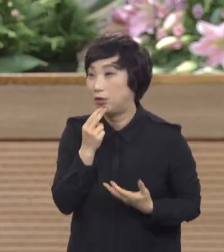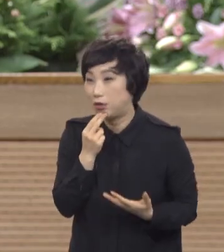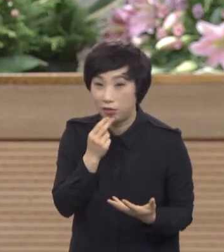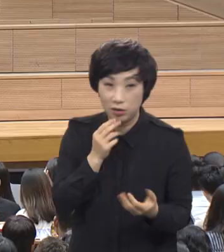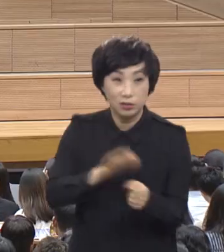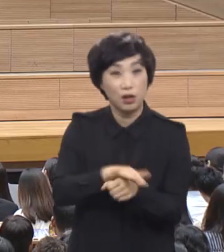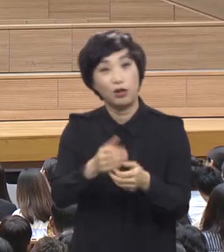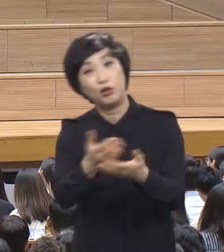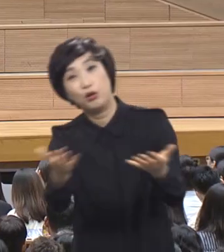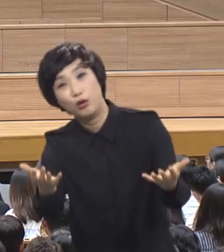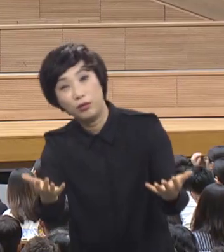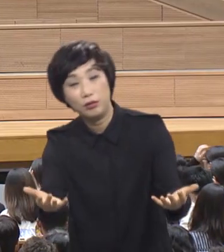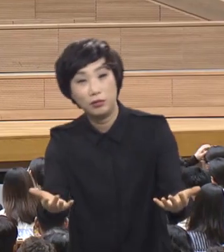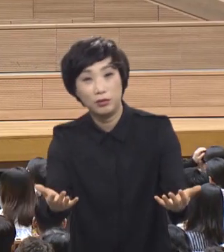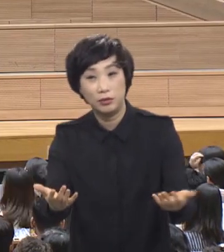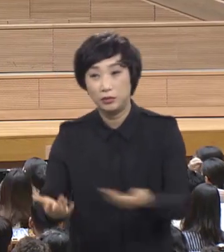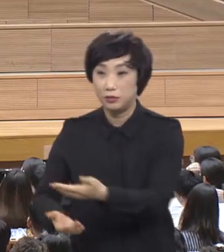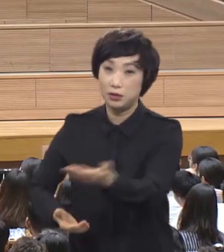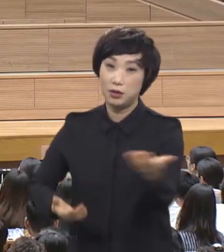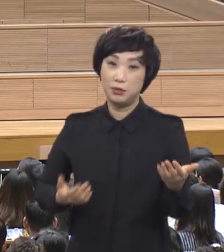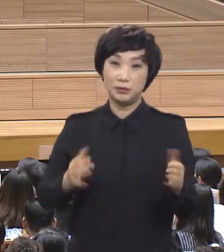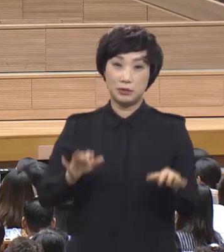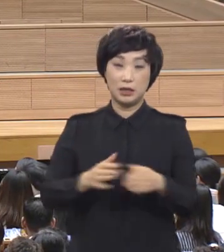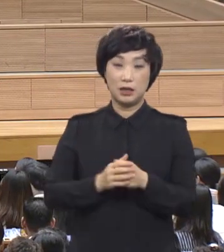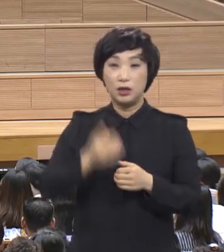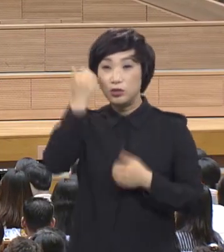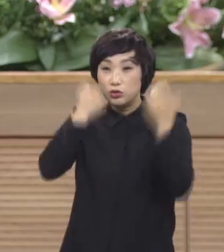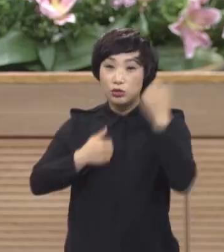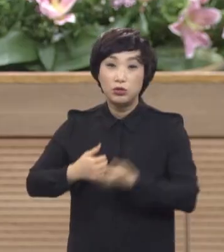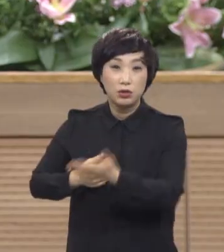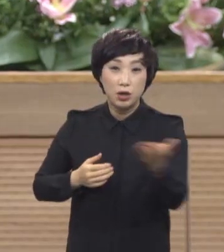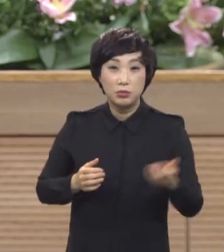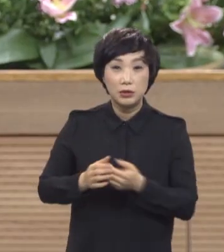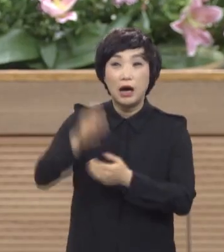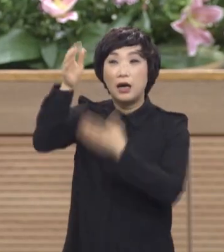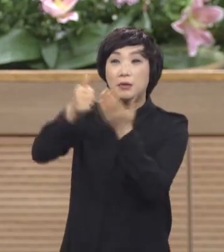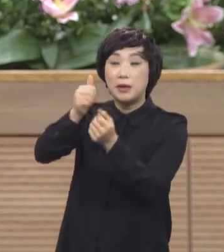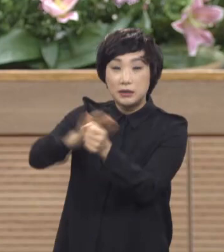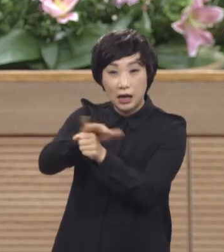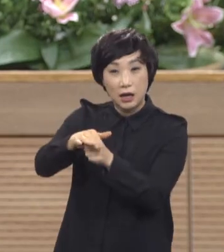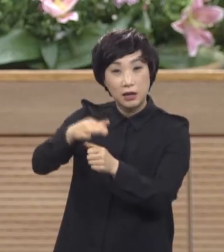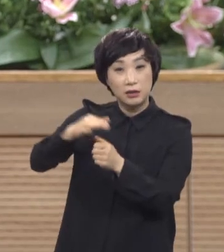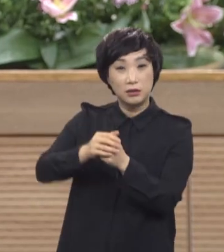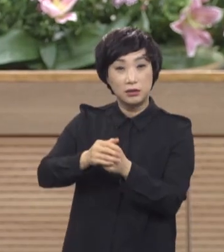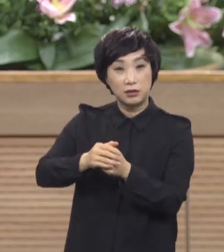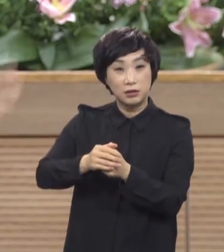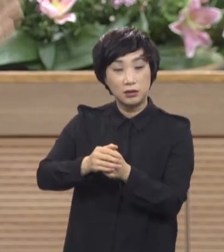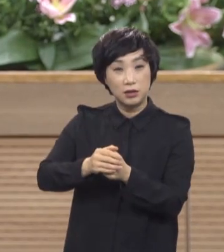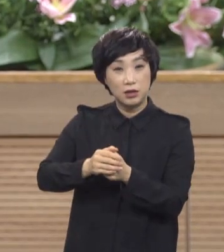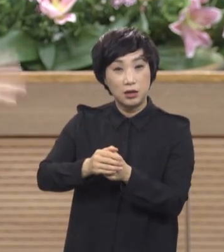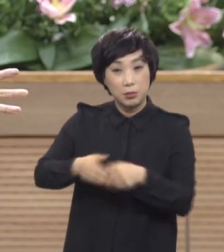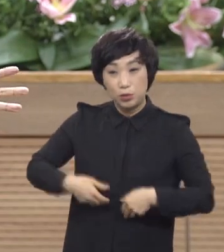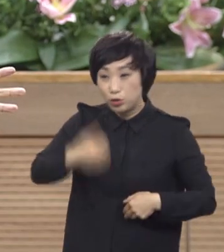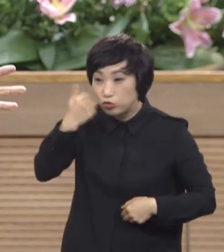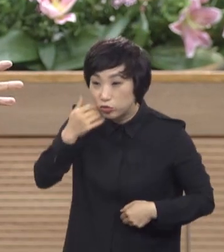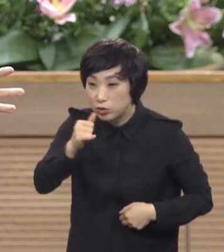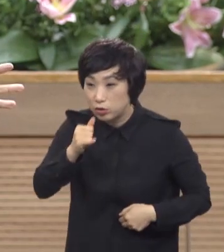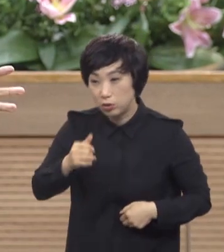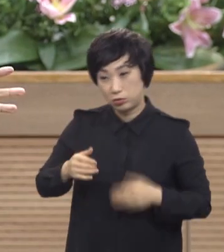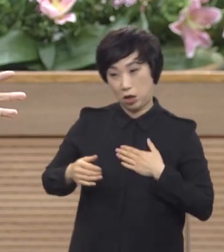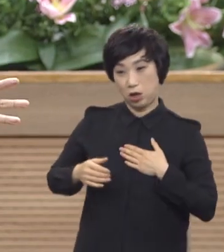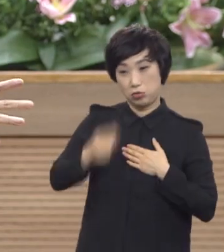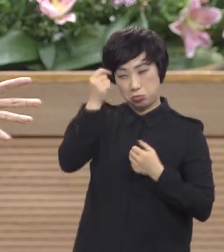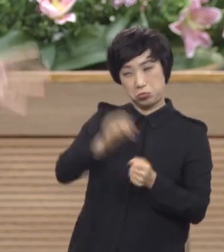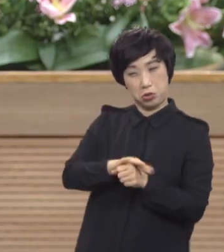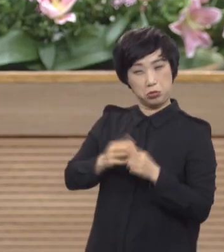사랑하고 오세요? 여러분들에게서 누군가가 하나님의 사랑을 요구합니다 나는 박의 주인은 줄